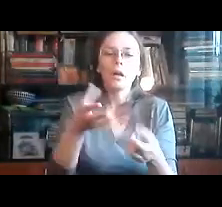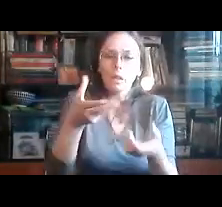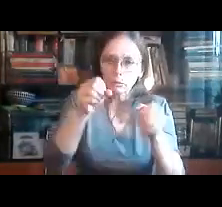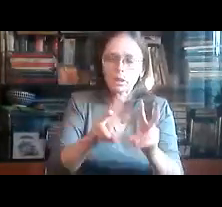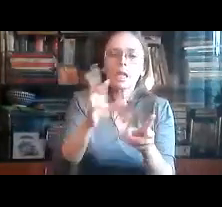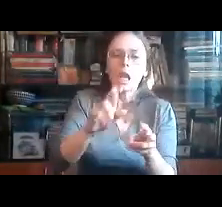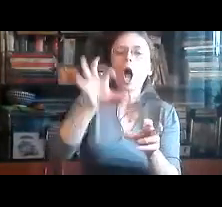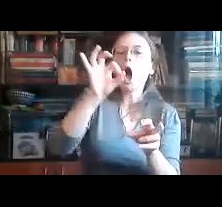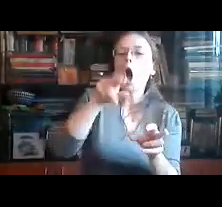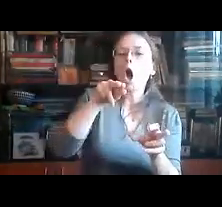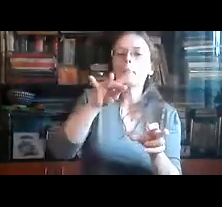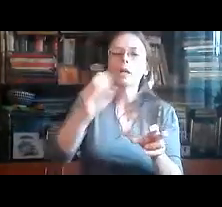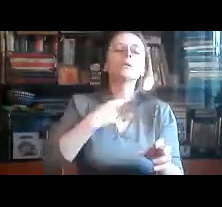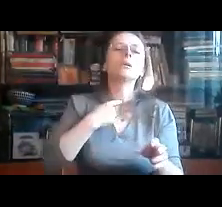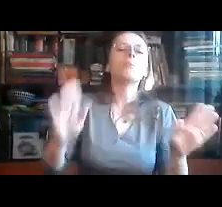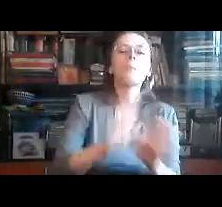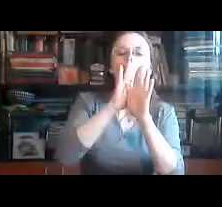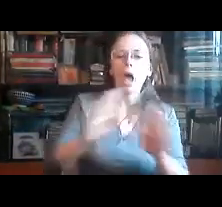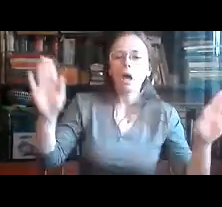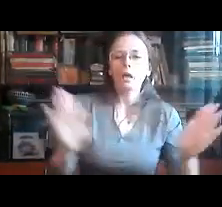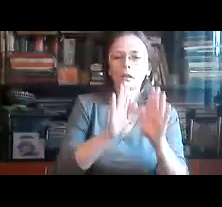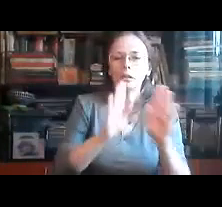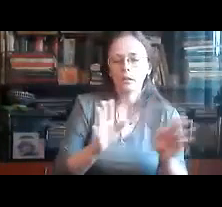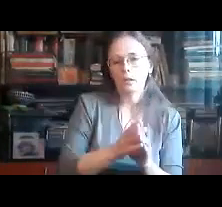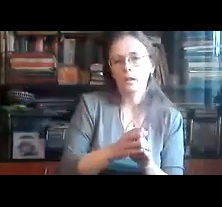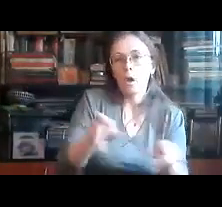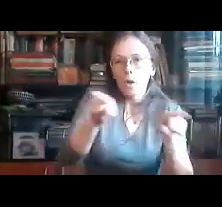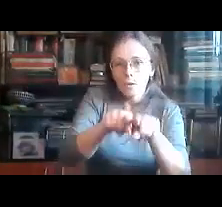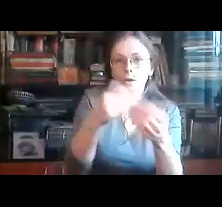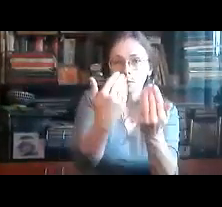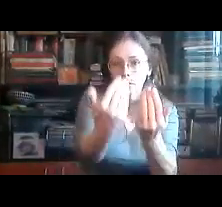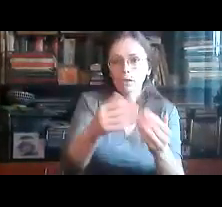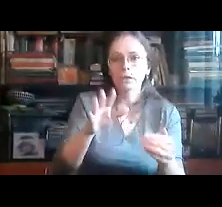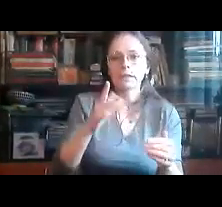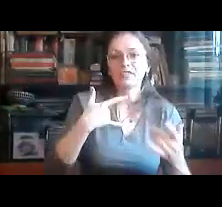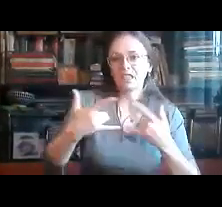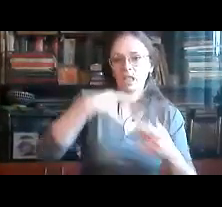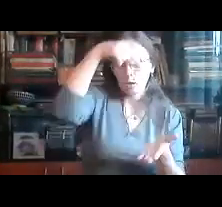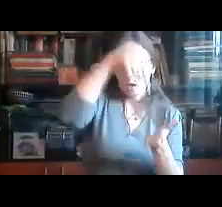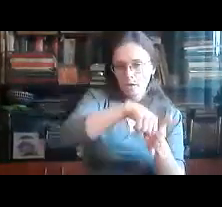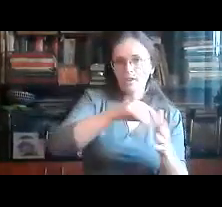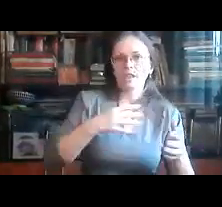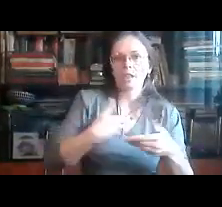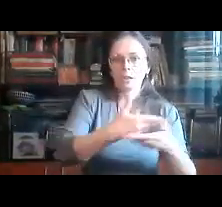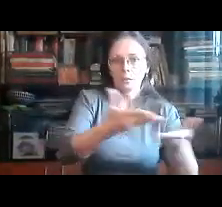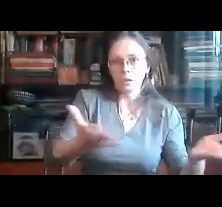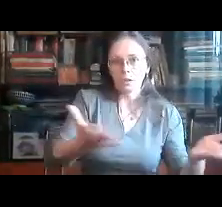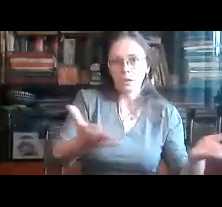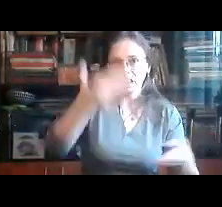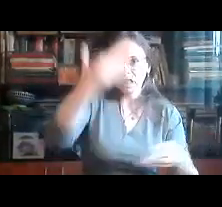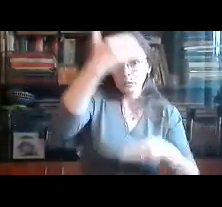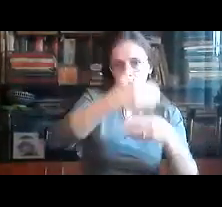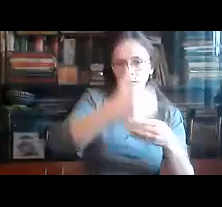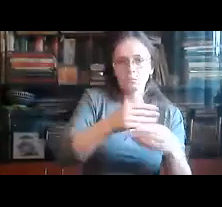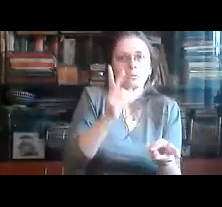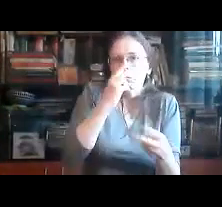в театре я никогда не видел так, чтобы именно как спектакль от начала до конца. И когда вы